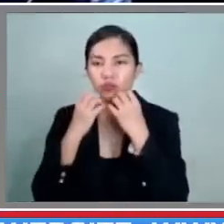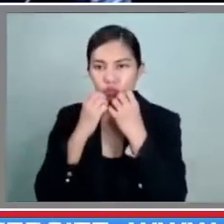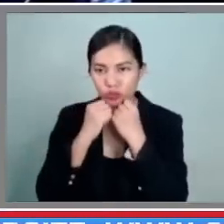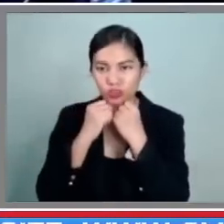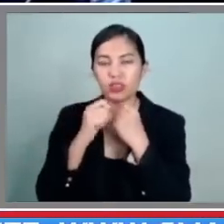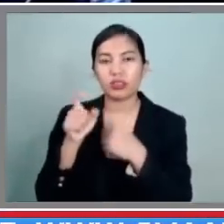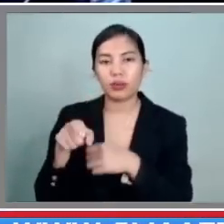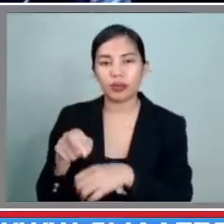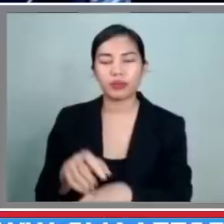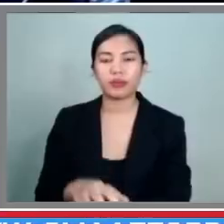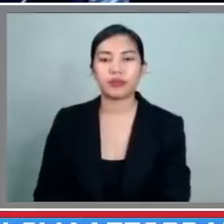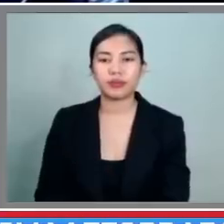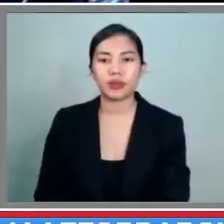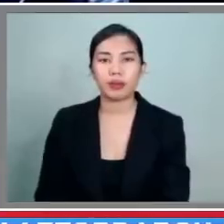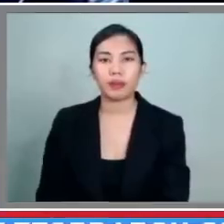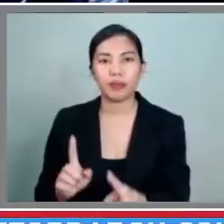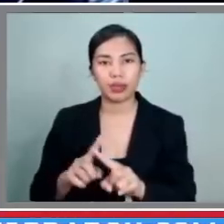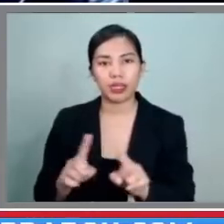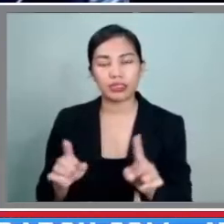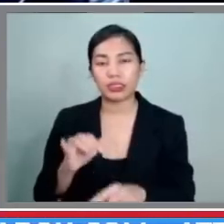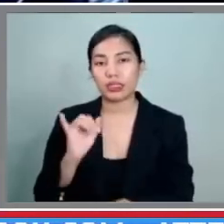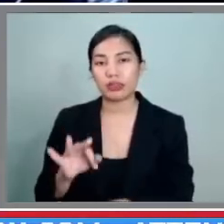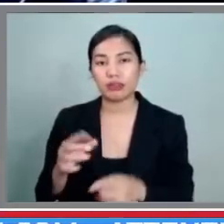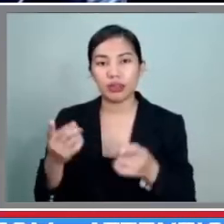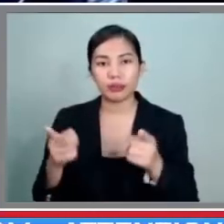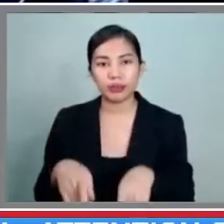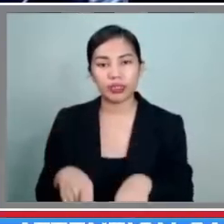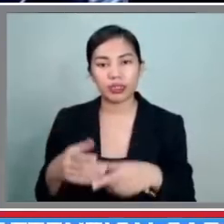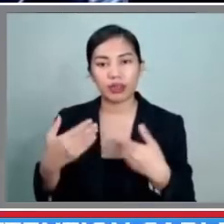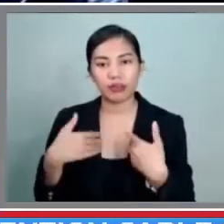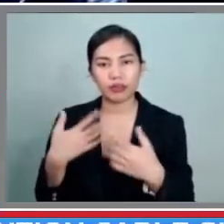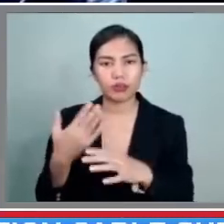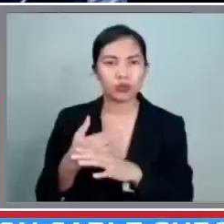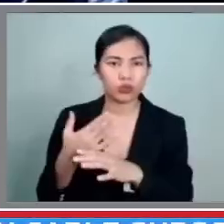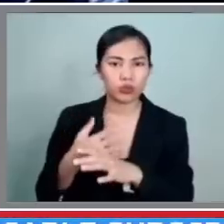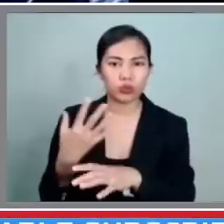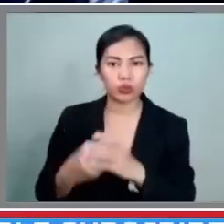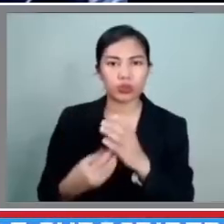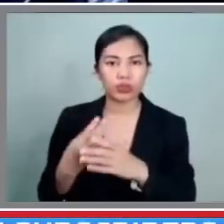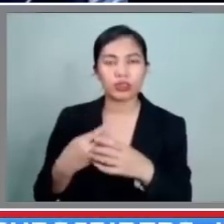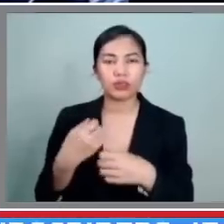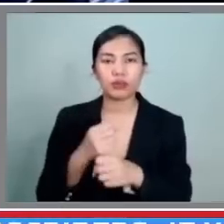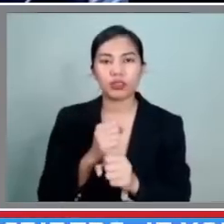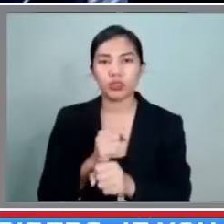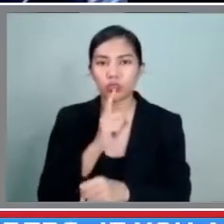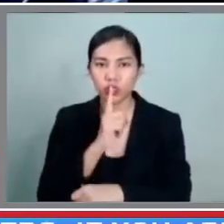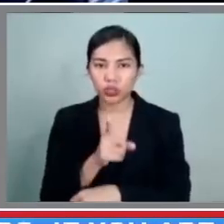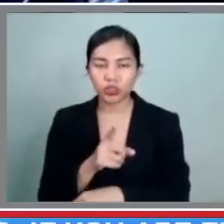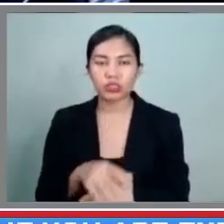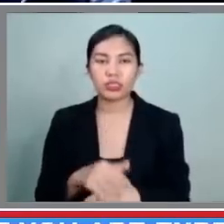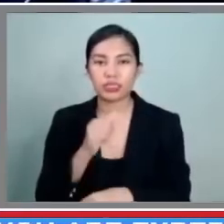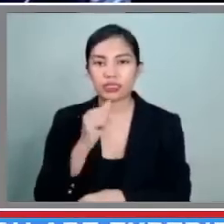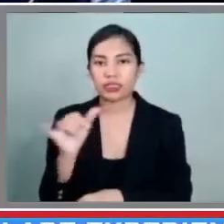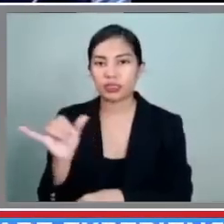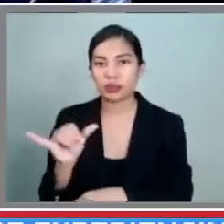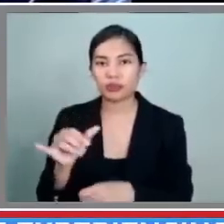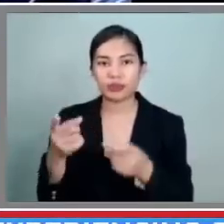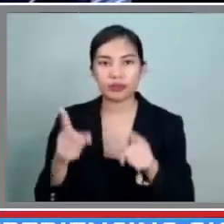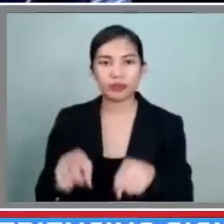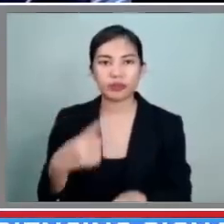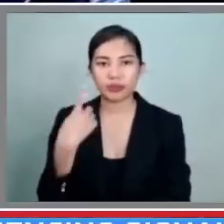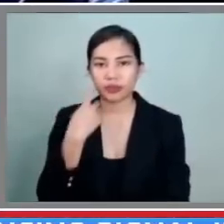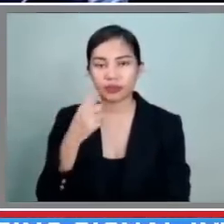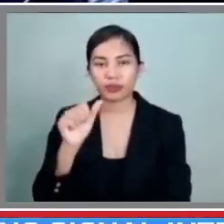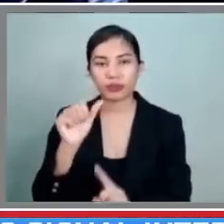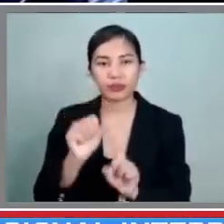pero just in case magkaroon man ng interruption, we make sure naman po na hindi po tulad nung nangyari nung April kung